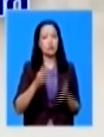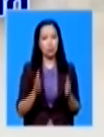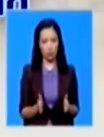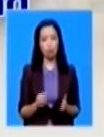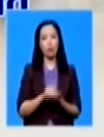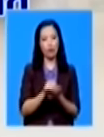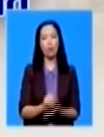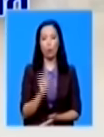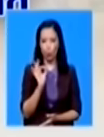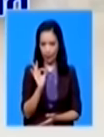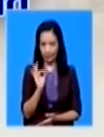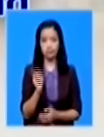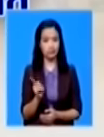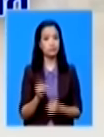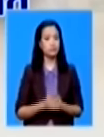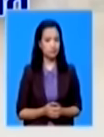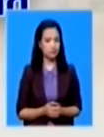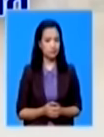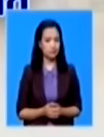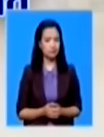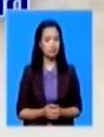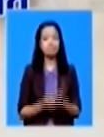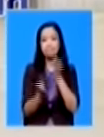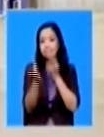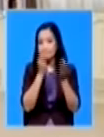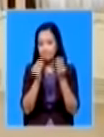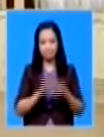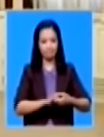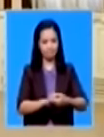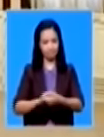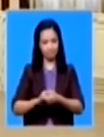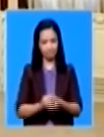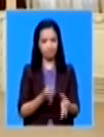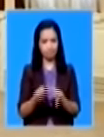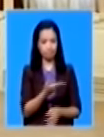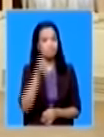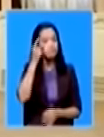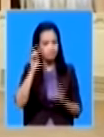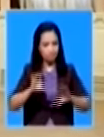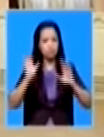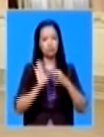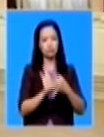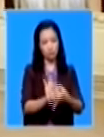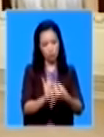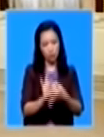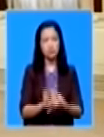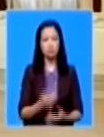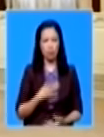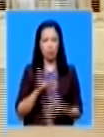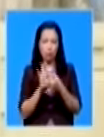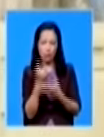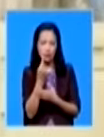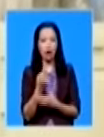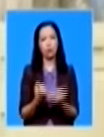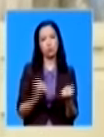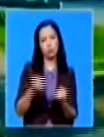อเคละอย่างน้อยก็เป็นการสร้างการเรียนรู้สร้างความร่วมมือสร้างความเข้าใจความเป็นห่วงรัฐบาลนะผมห่วงอยู่เรื่องเดียวเรื่องการใช้ร